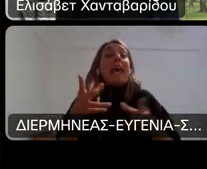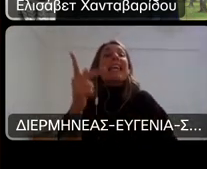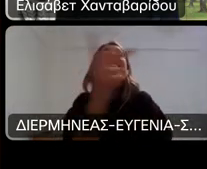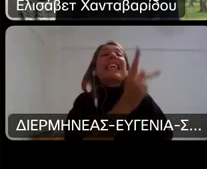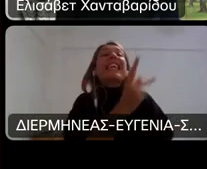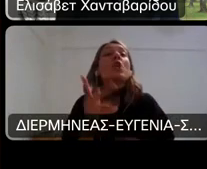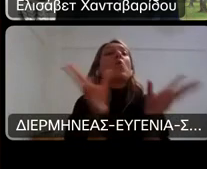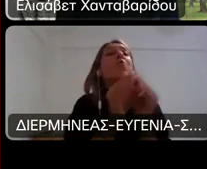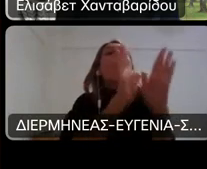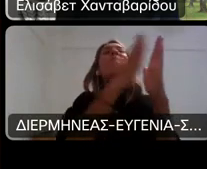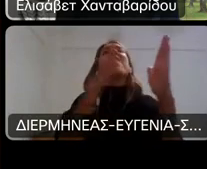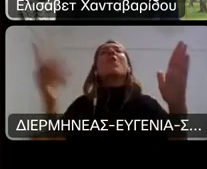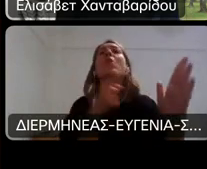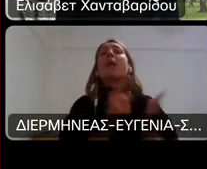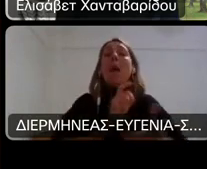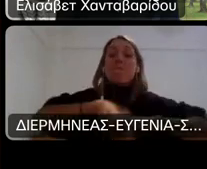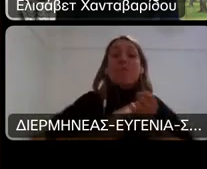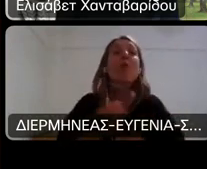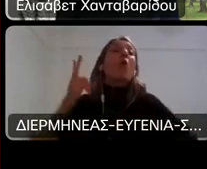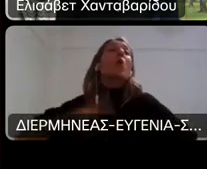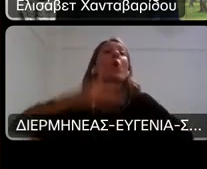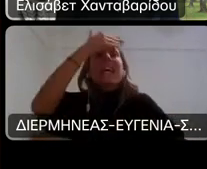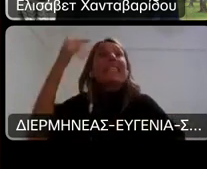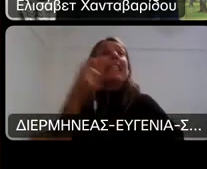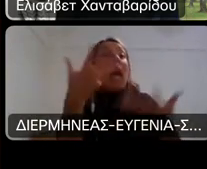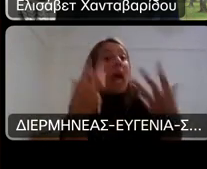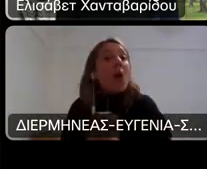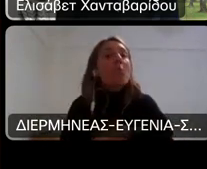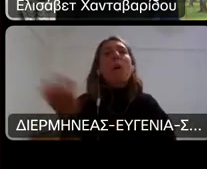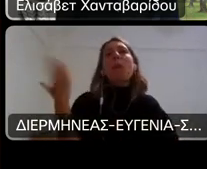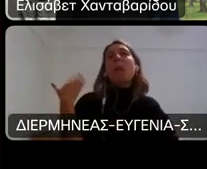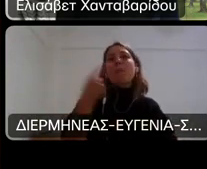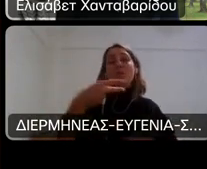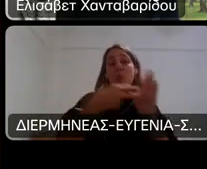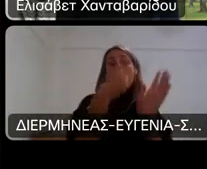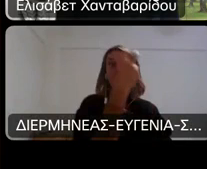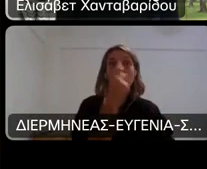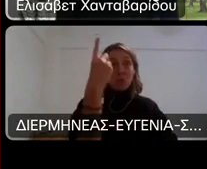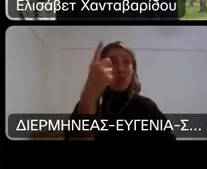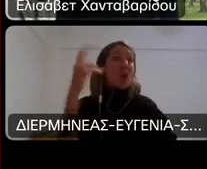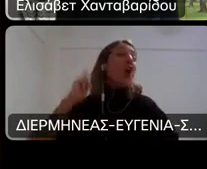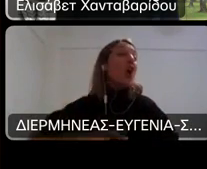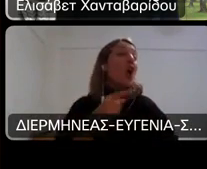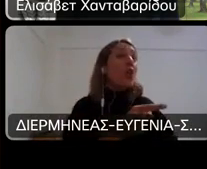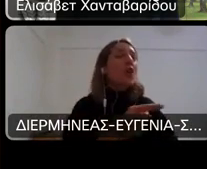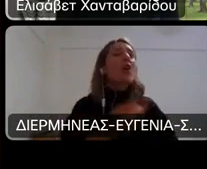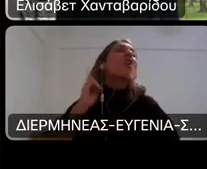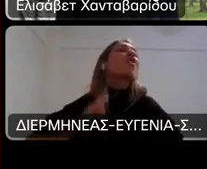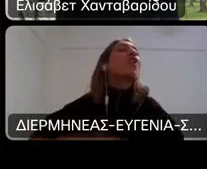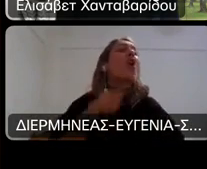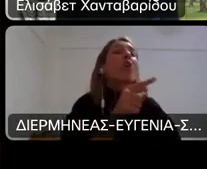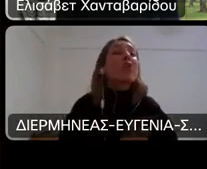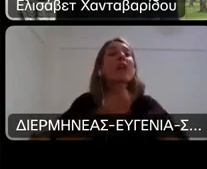τα αντιμετωπίσουν με κάποιους κώδικες ηθικής. Ένας από αυτούς είναι ένας πρόσφατος, το 2021, ο κώδικας ηθικής